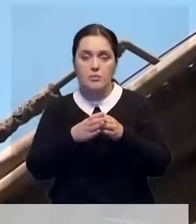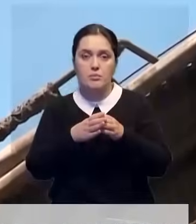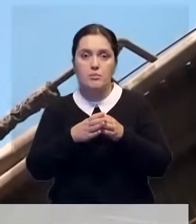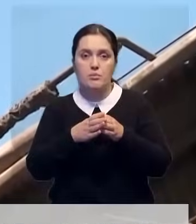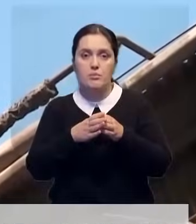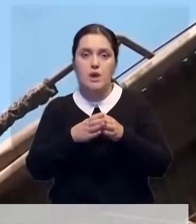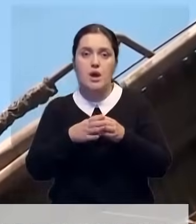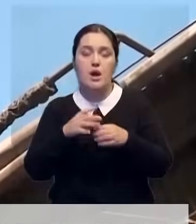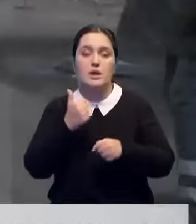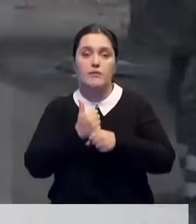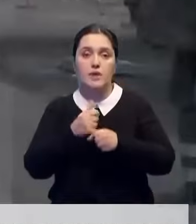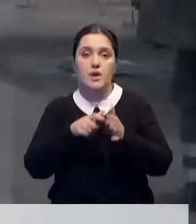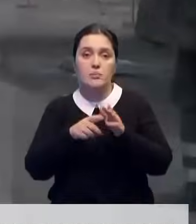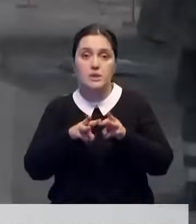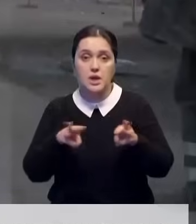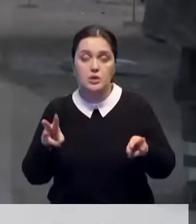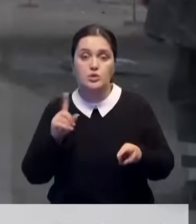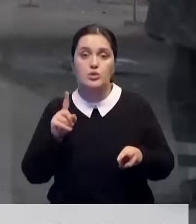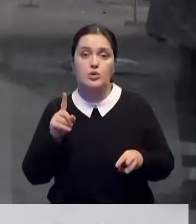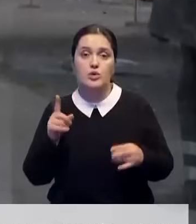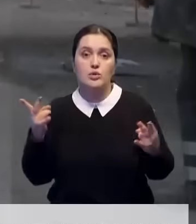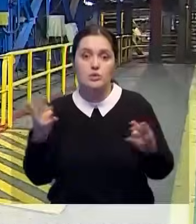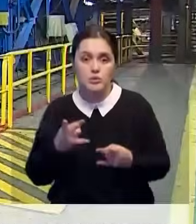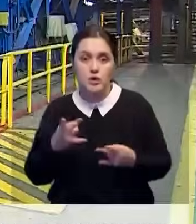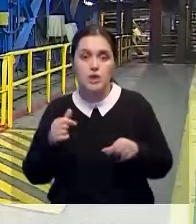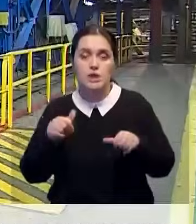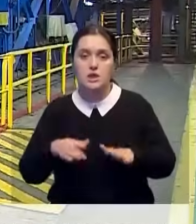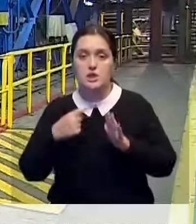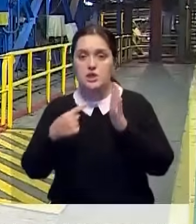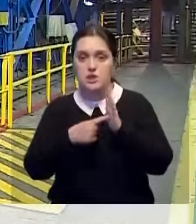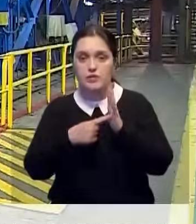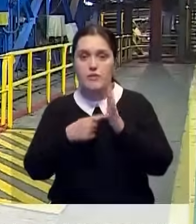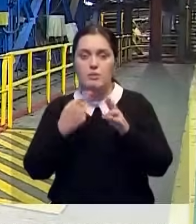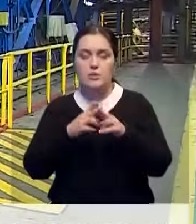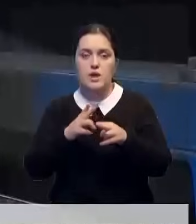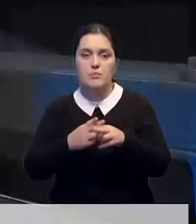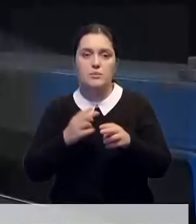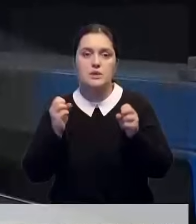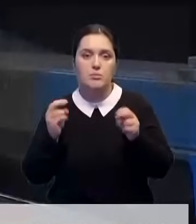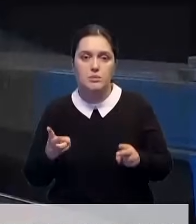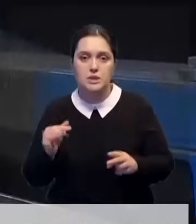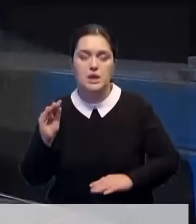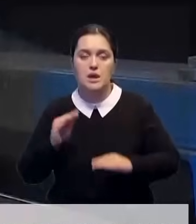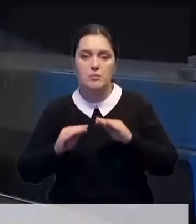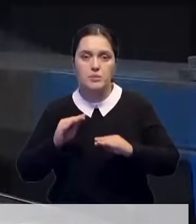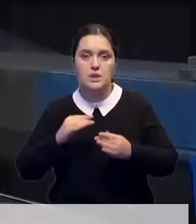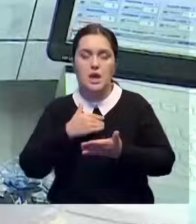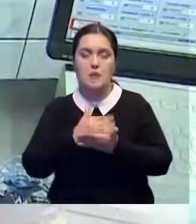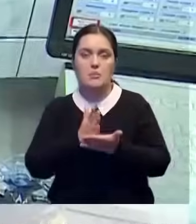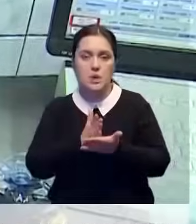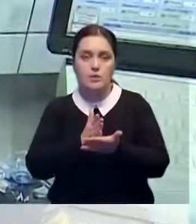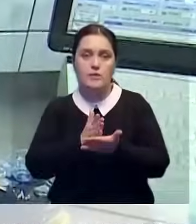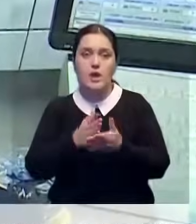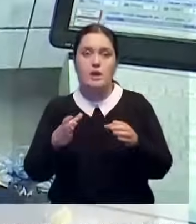ее национализации. Глава Кабмина отметил, что на предприятии нужно оперативно решить вопросы промышленной безопасности и